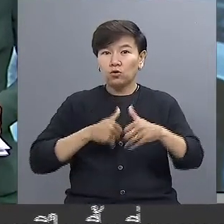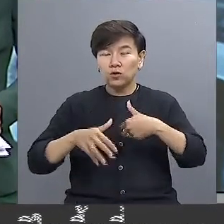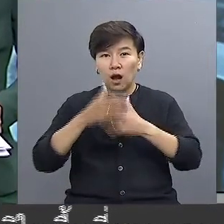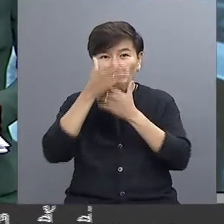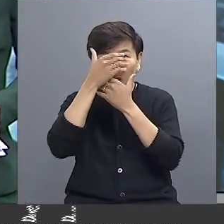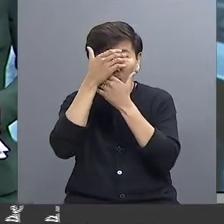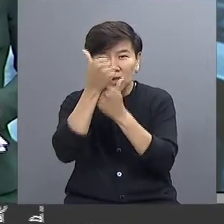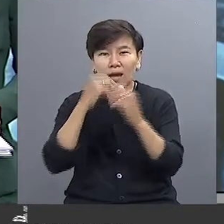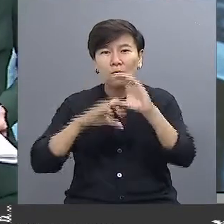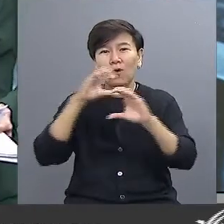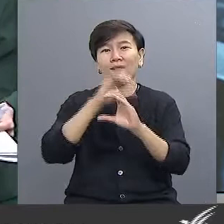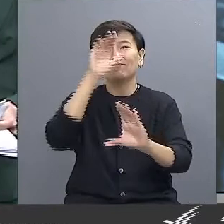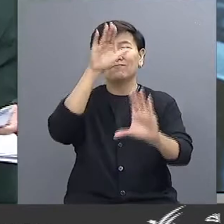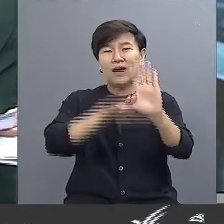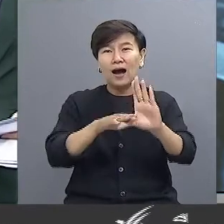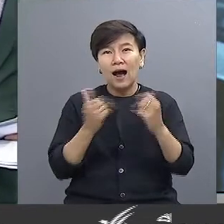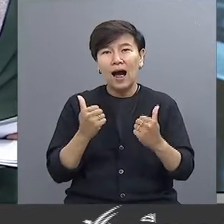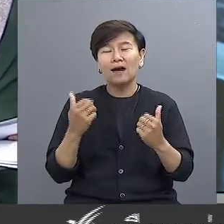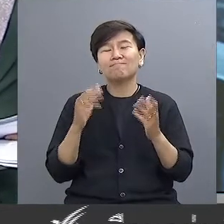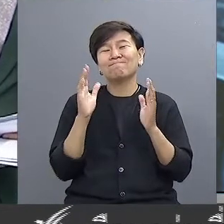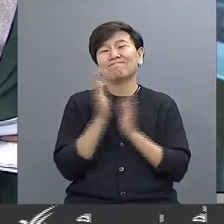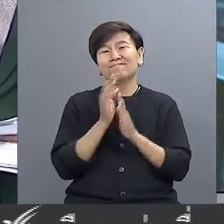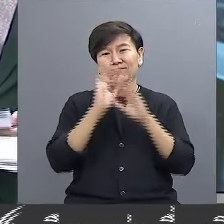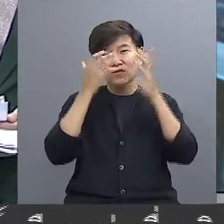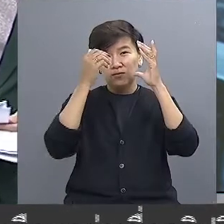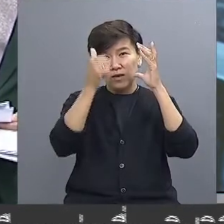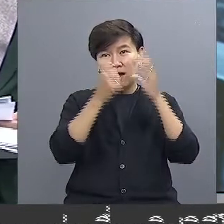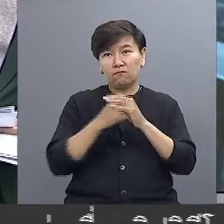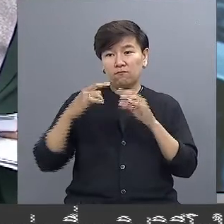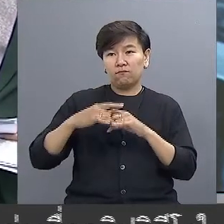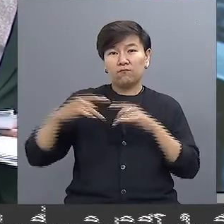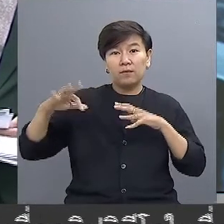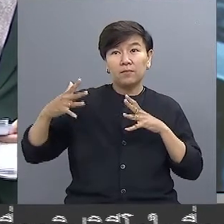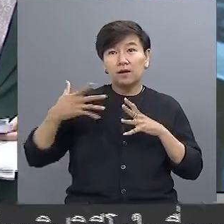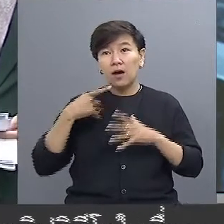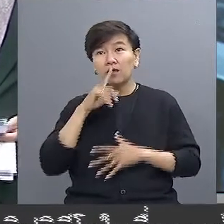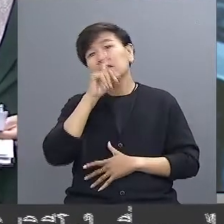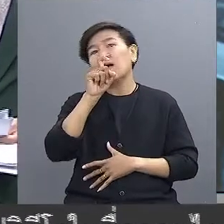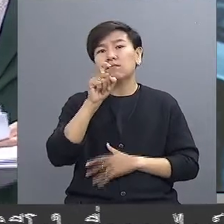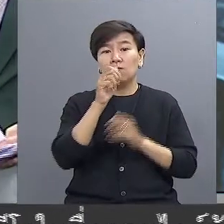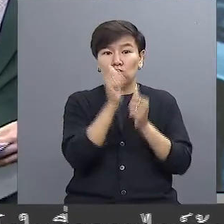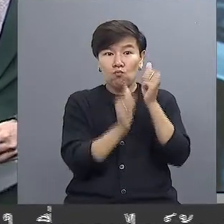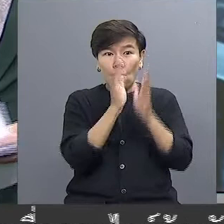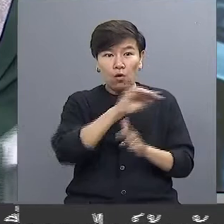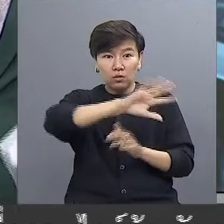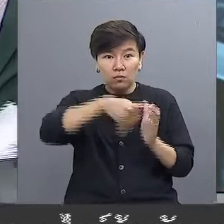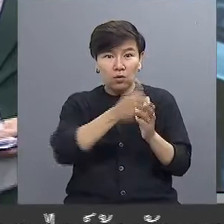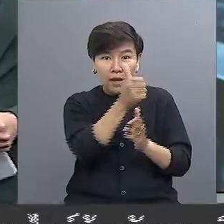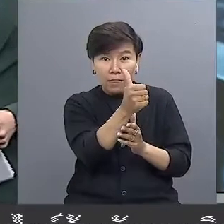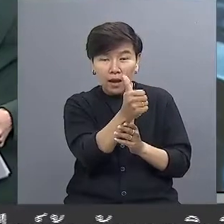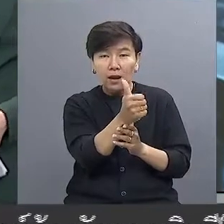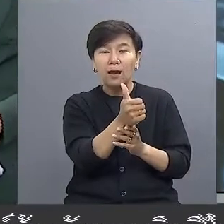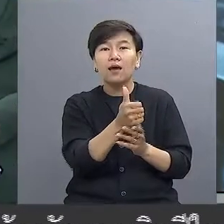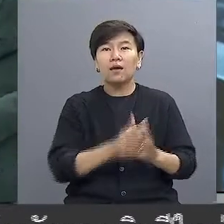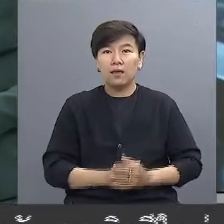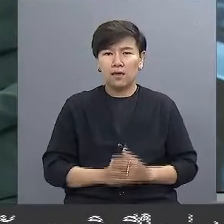โครงการนี้ก็เลยเปลี่ยนเป็นเสียงชื่นชมเพียงคัดค้านก็กลายเป็นการถามหาว่าให้ทุกข์ก็เข้าถึงแทนได้หรือไม่โครงการนี้ถูกมอง